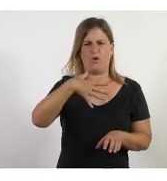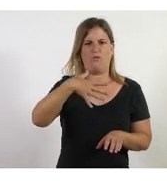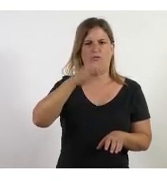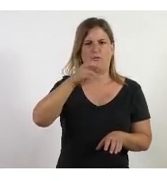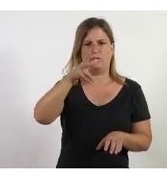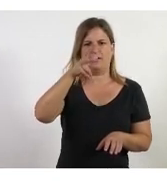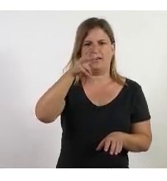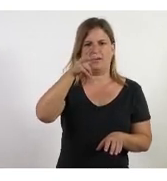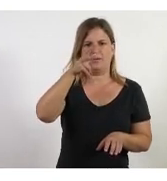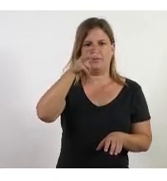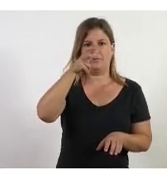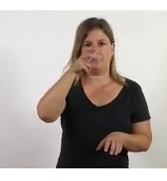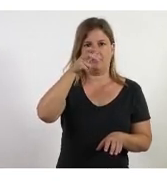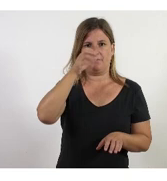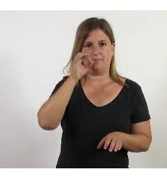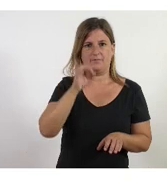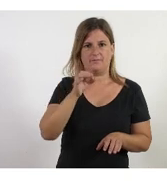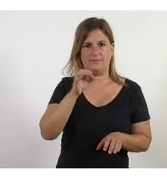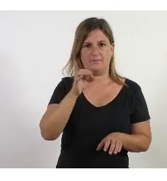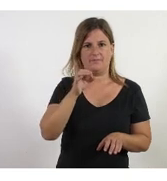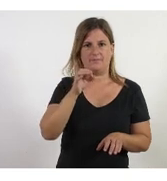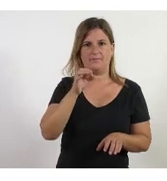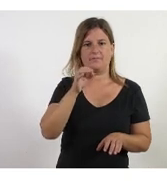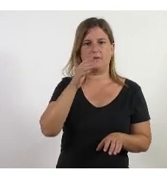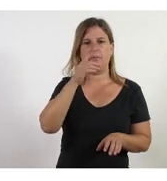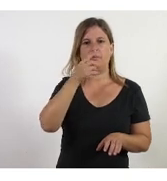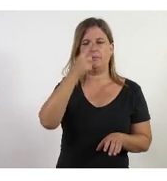aire entra pel nostre nas. I